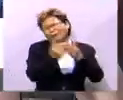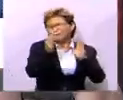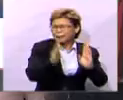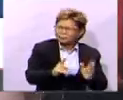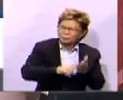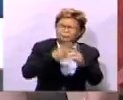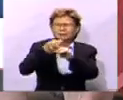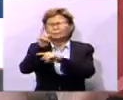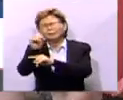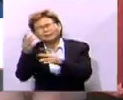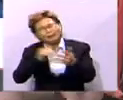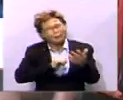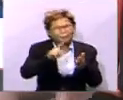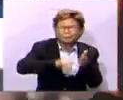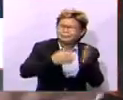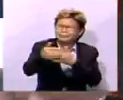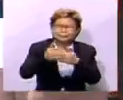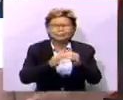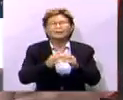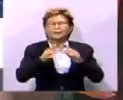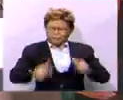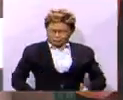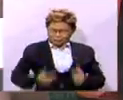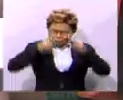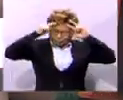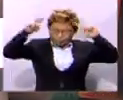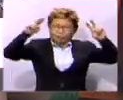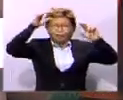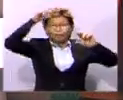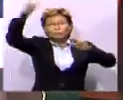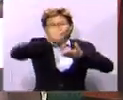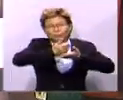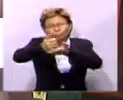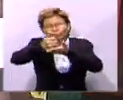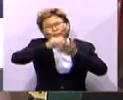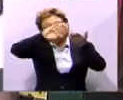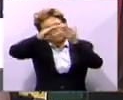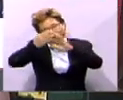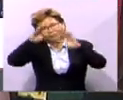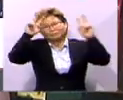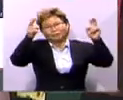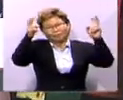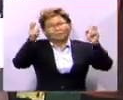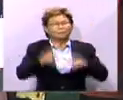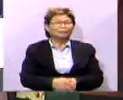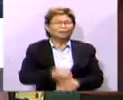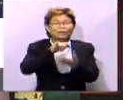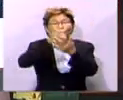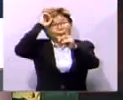daripada mana, apa agamanya. Tetapi kita hidup harmoni. Dan konsepnya ialah tolong-menolong antara satu dengan lain. Itu matlamat pokoknya.